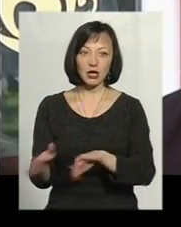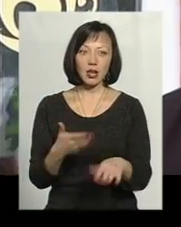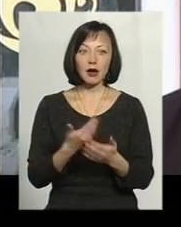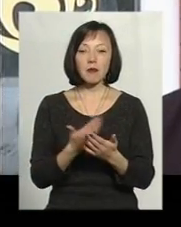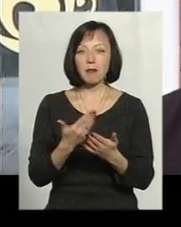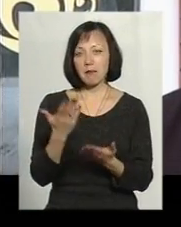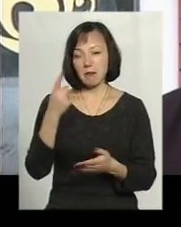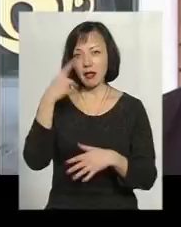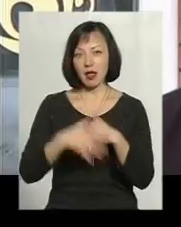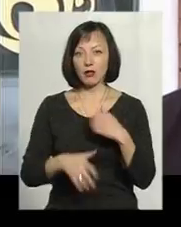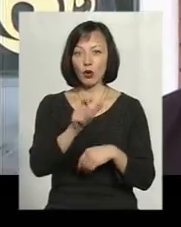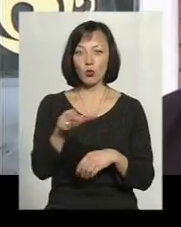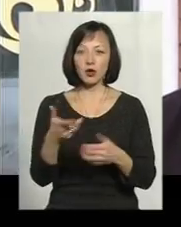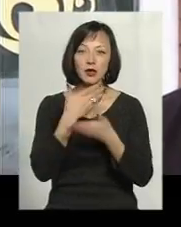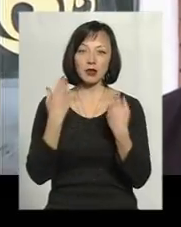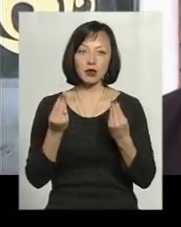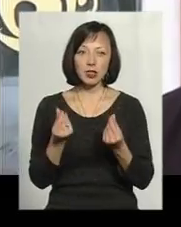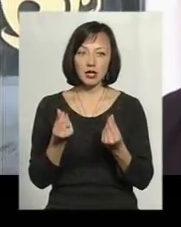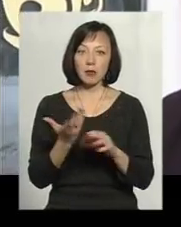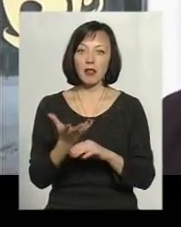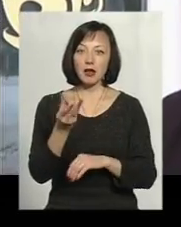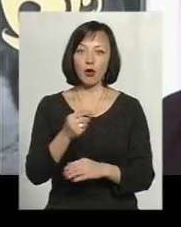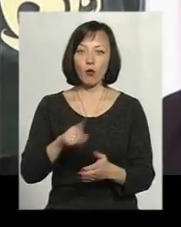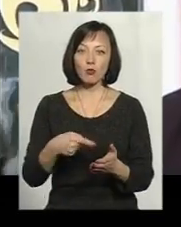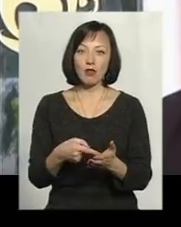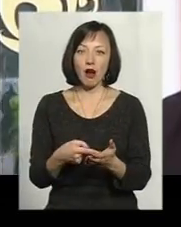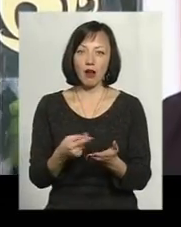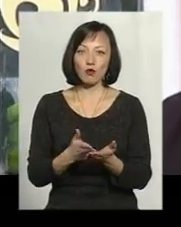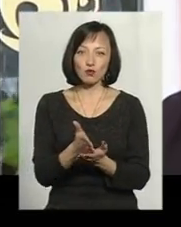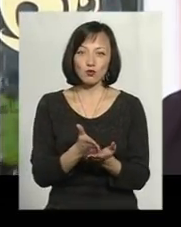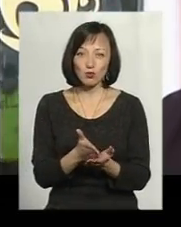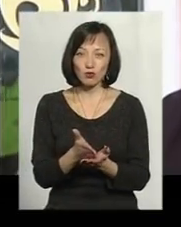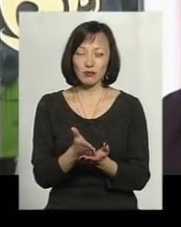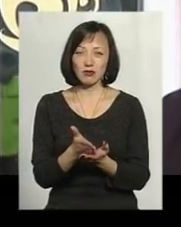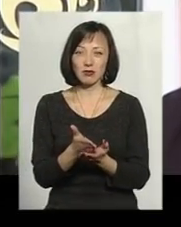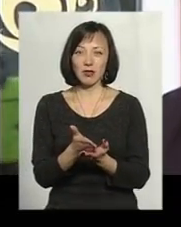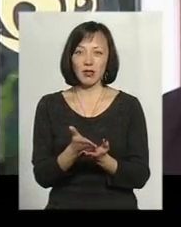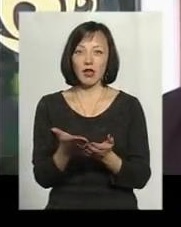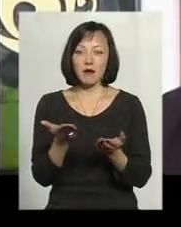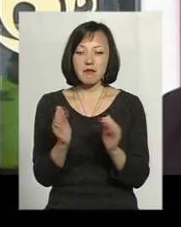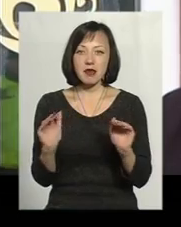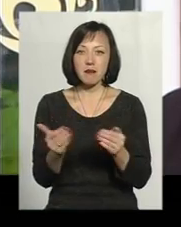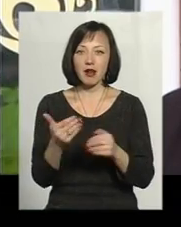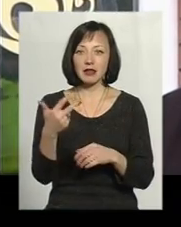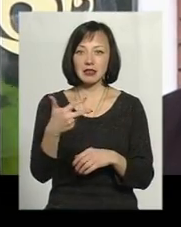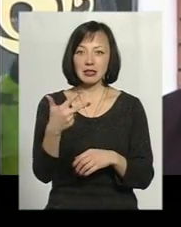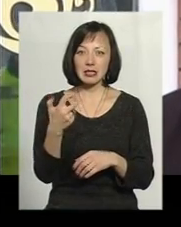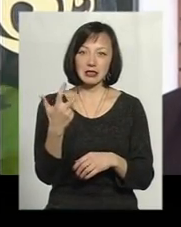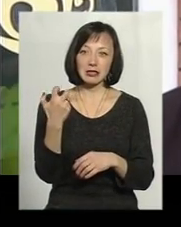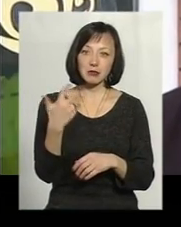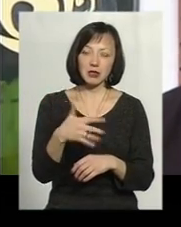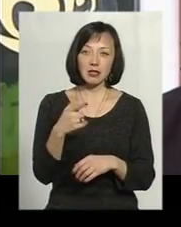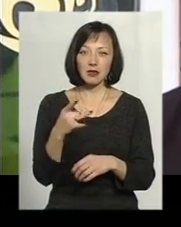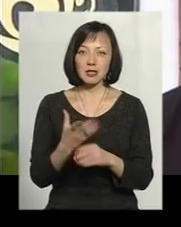нету денег, там оплатить ті ж комунальні услуги, ну, яких там навіть тих мінімально 300-350